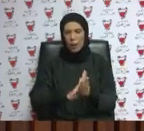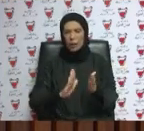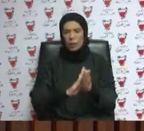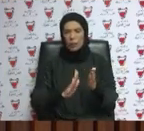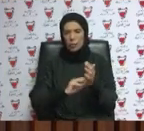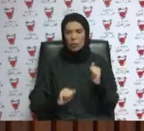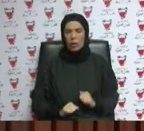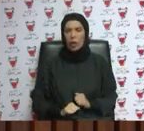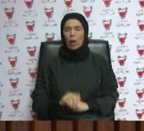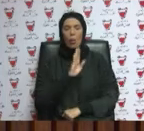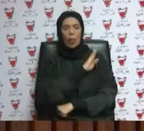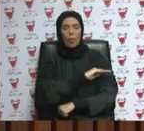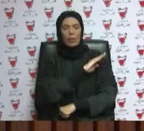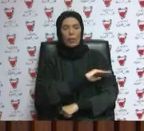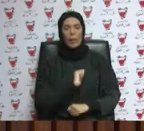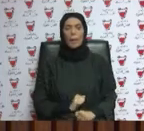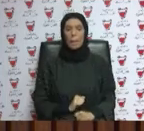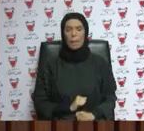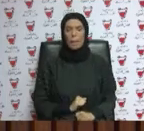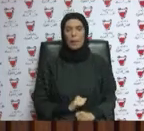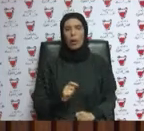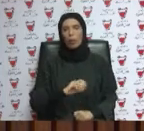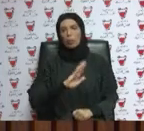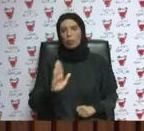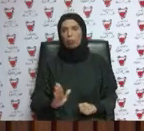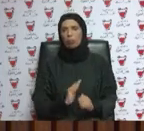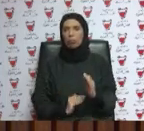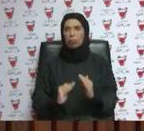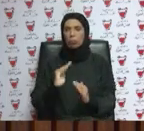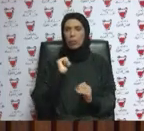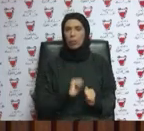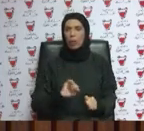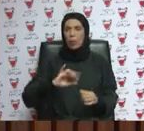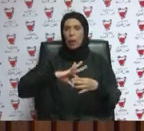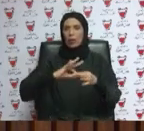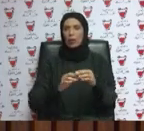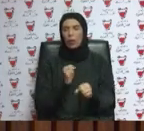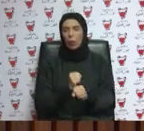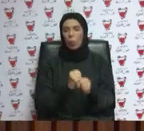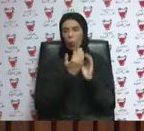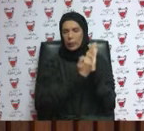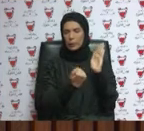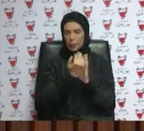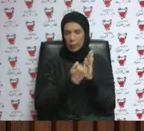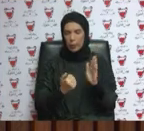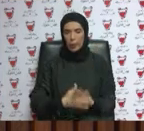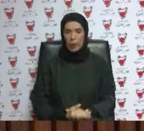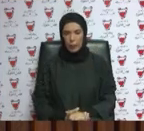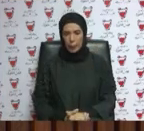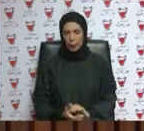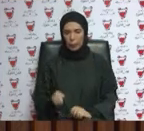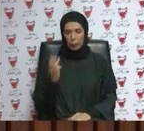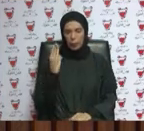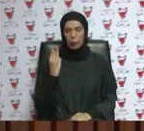بالنسبة للموظفين والتكاليف الطويلة الأمد بالنسبة لمؤسسات الأعمال والاقتصاد.